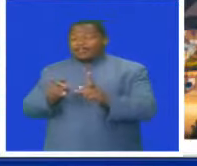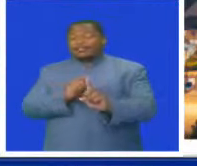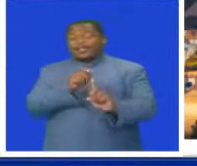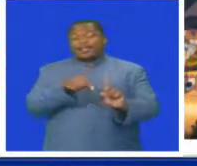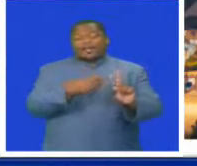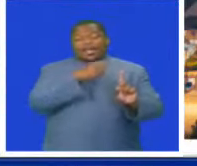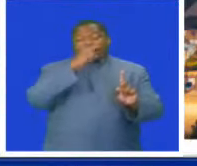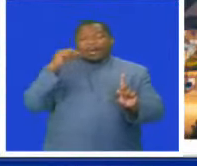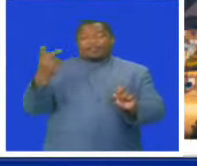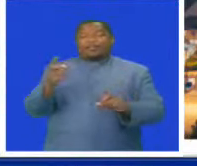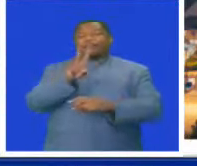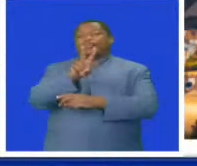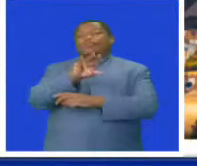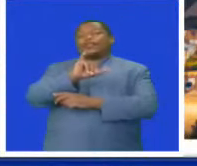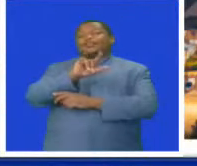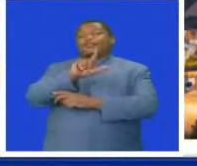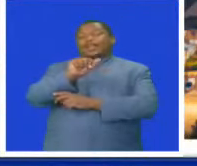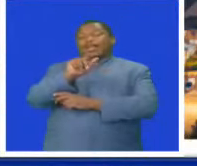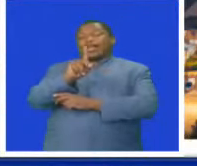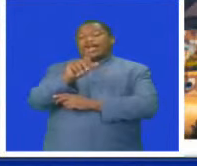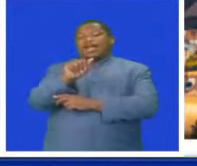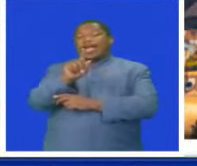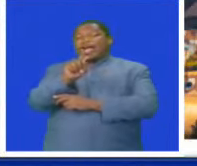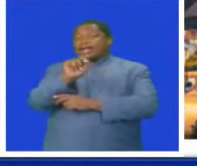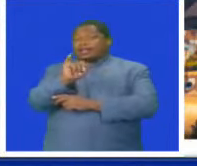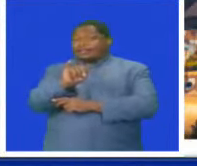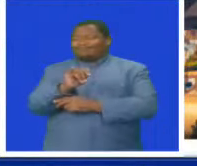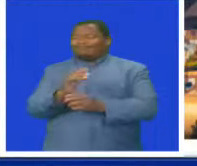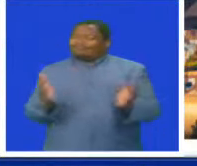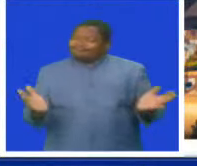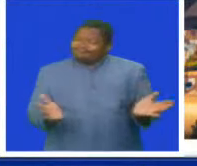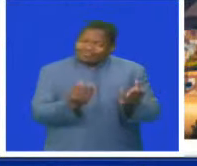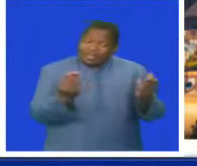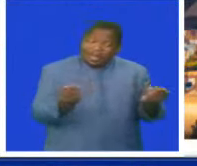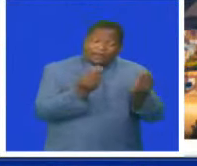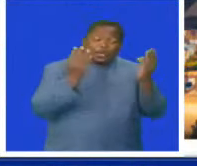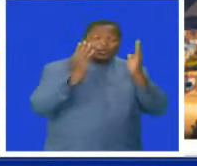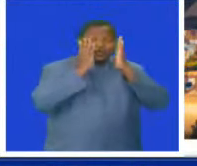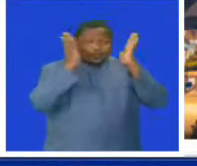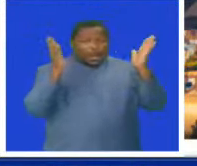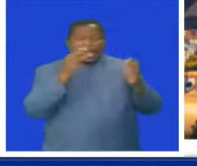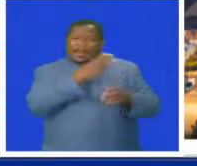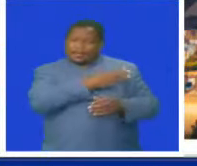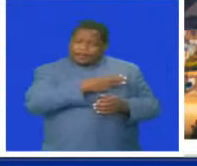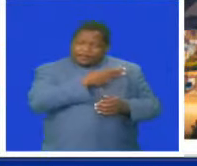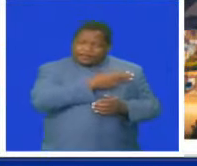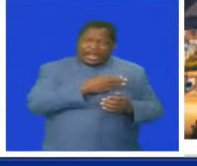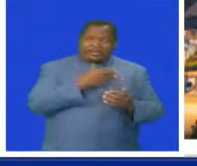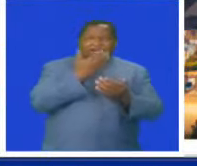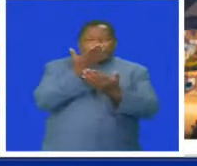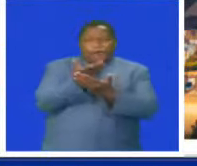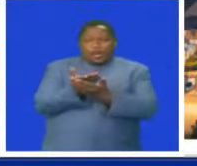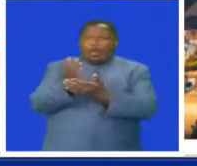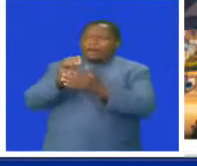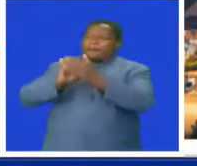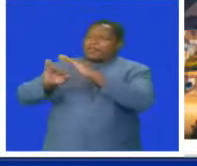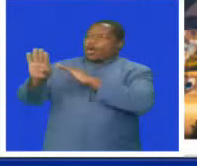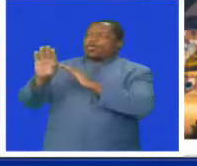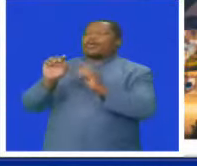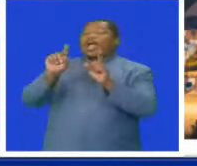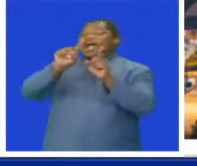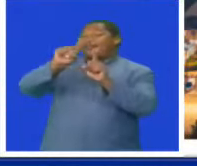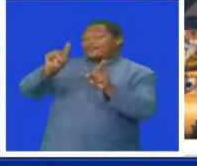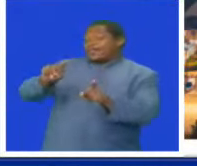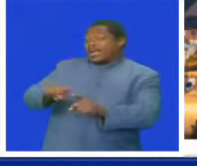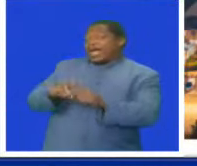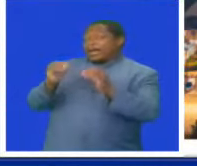lebuya eDevelopment Bank of Southern Africa. Kanti ke le mali lena ivuleleke labo labatawufuna kwenda imisebenti